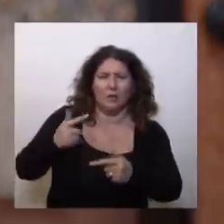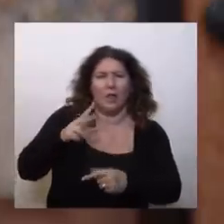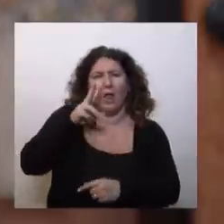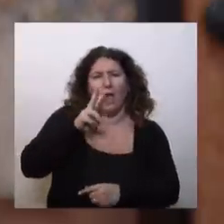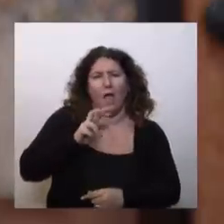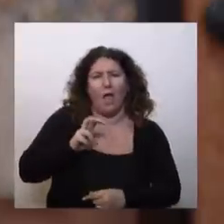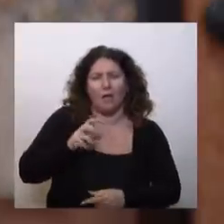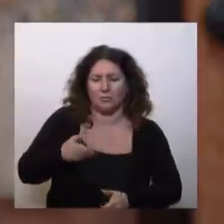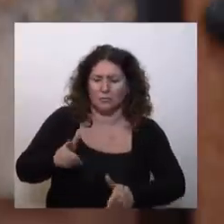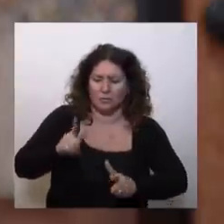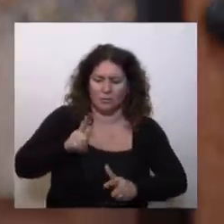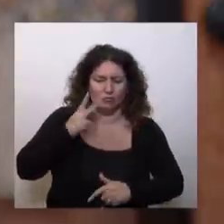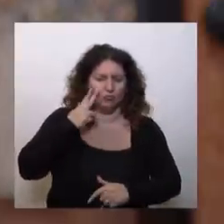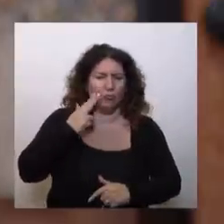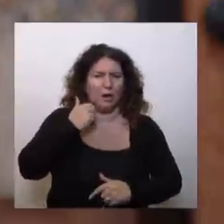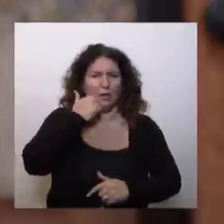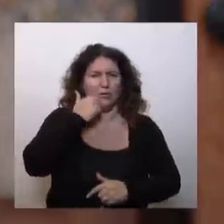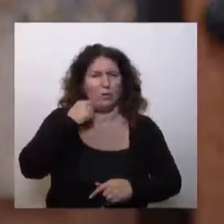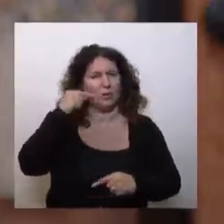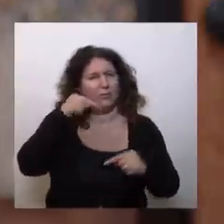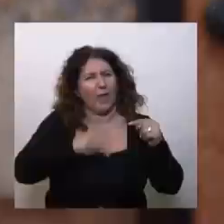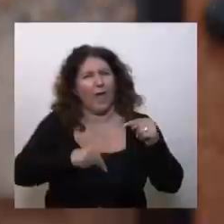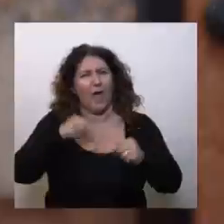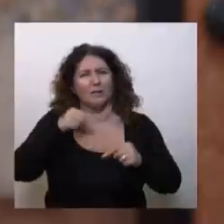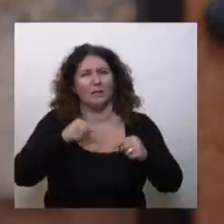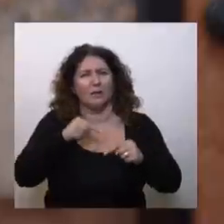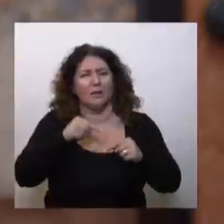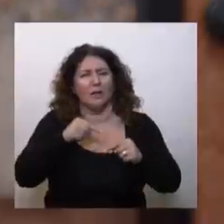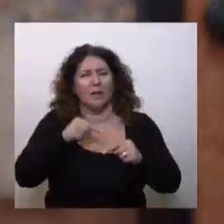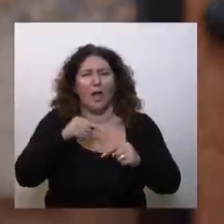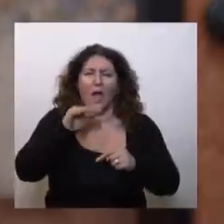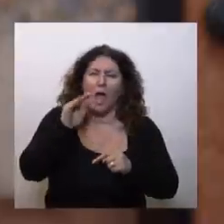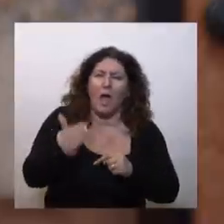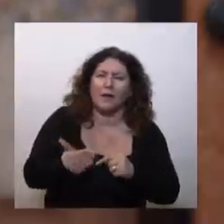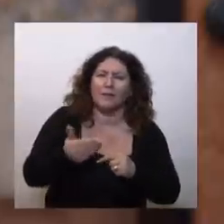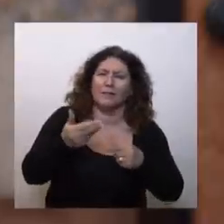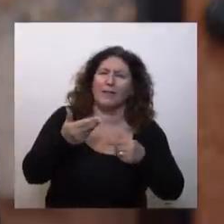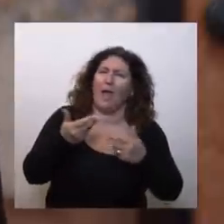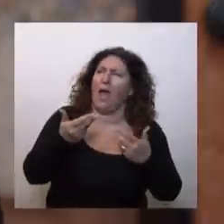genitori e viene meno la carità, fa splendere la tua luce.